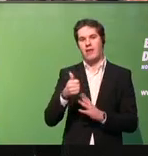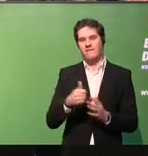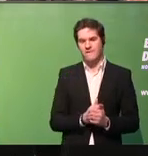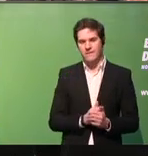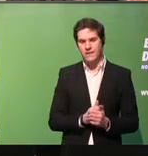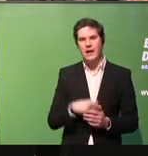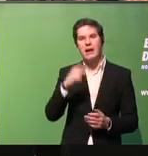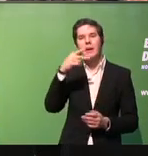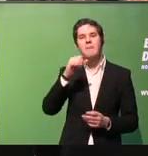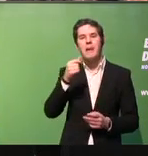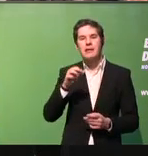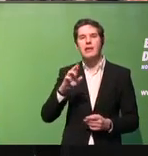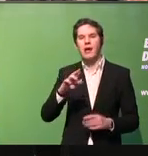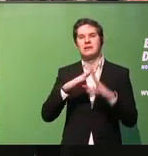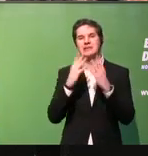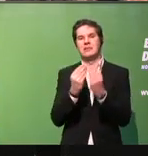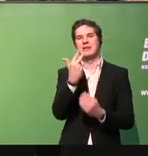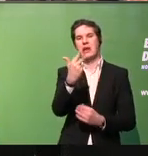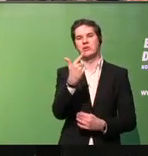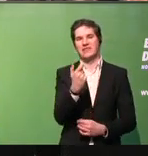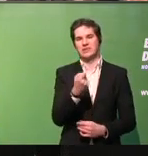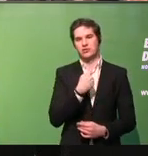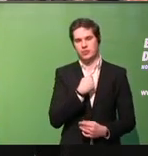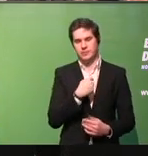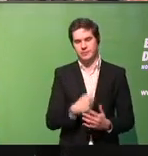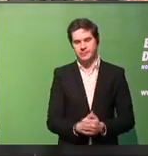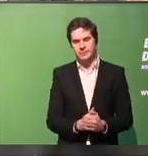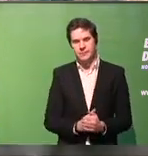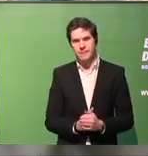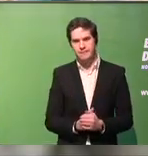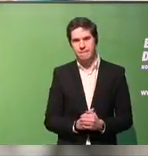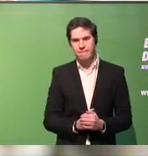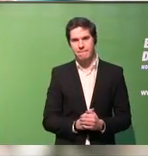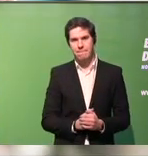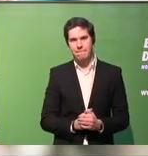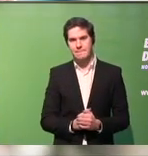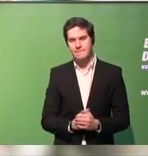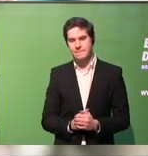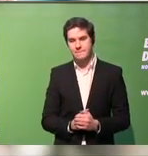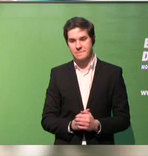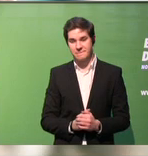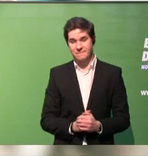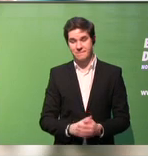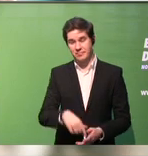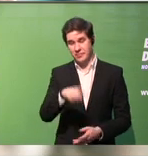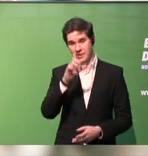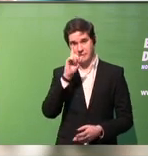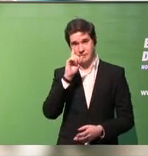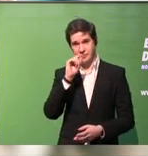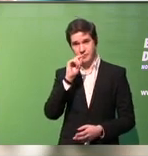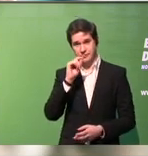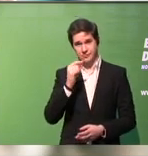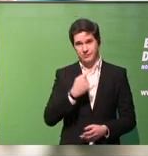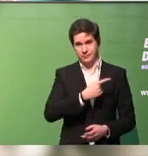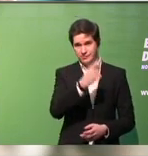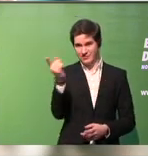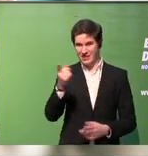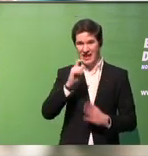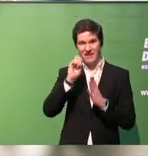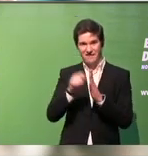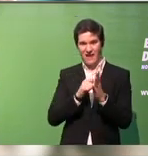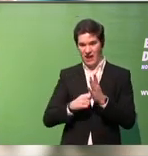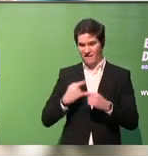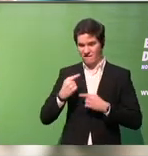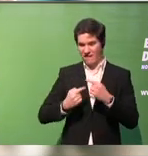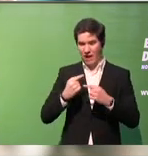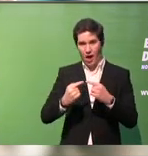Peter 23 Stimmen. Nach dem von euch verabschiedeten Wahlverfahren sieht